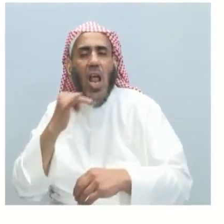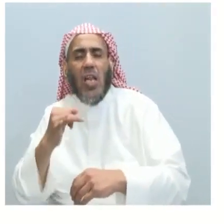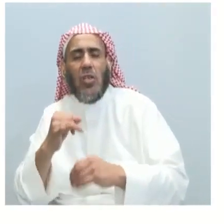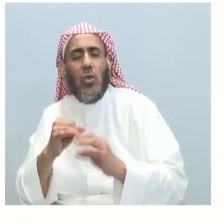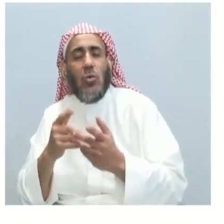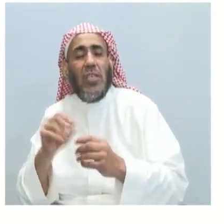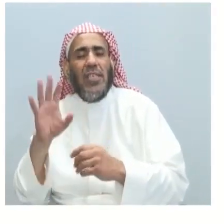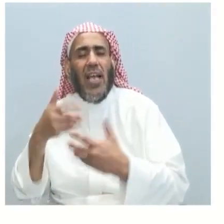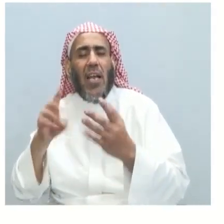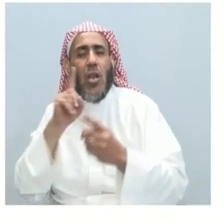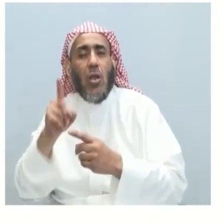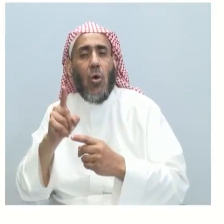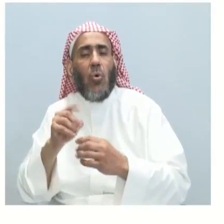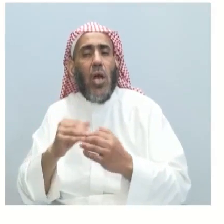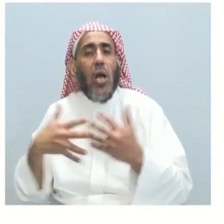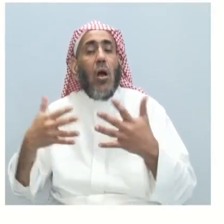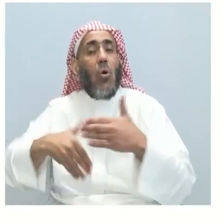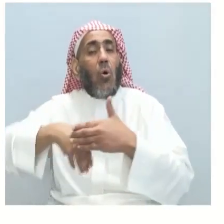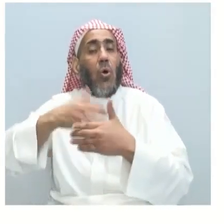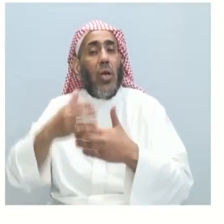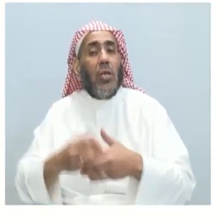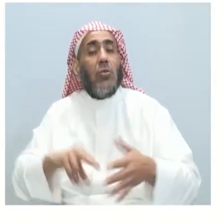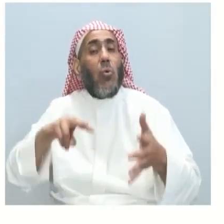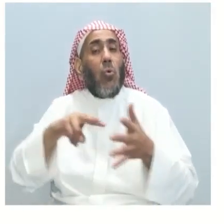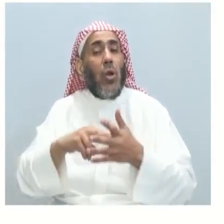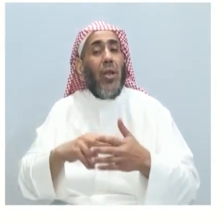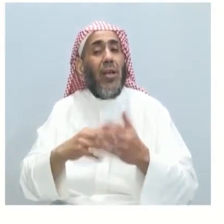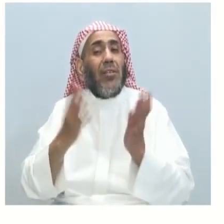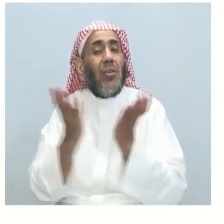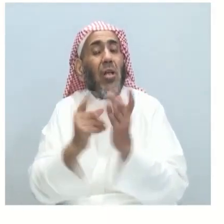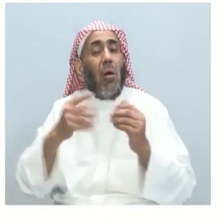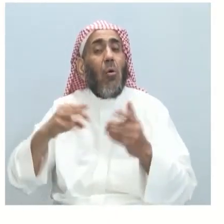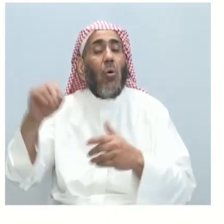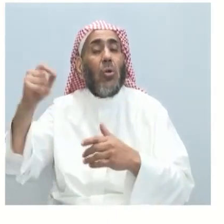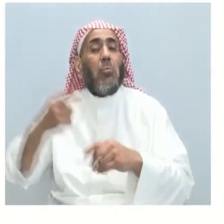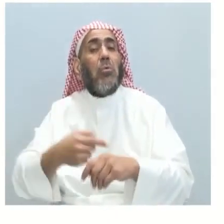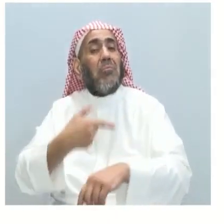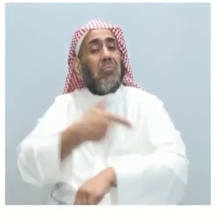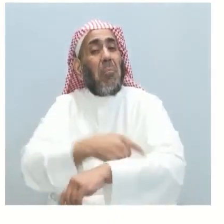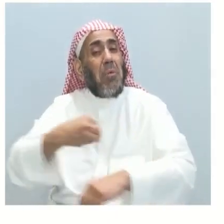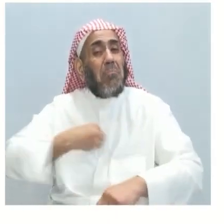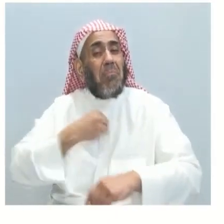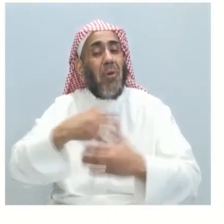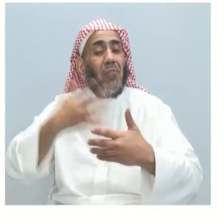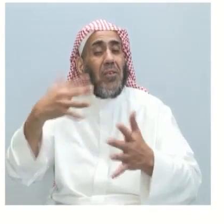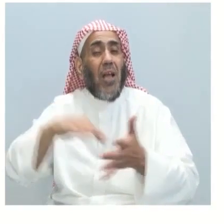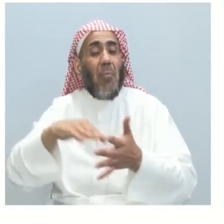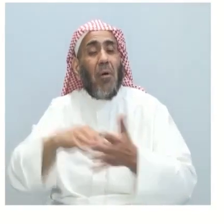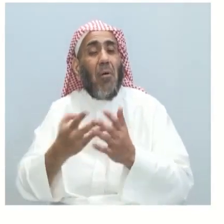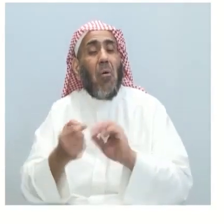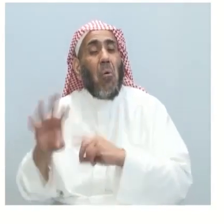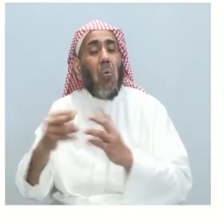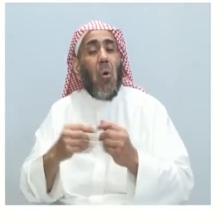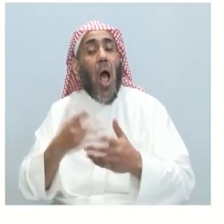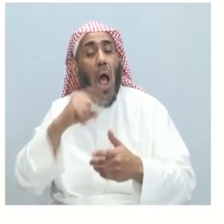يلزم يلزم الشاعر ان يكون خريج كليه اداب طبعا بعض الشعراء هنا اطباء مثل ابراهيم ناجي طبيب كان هو ايضا مثلا في بعضها